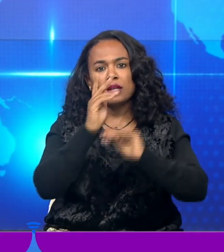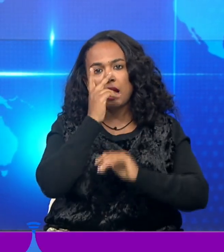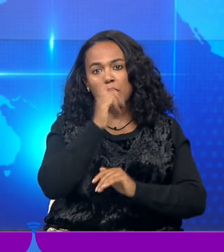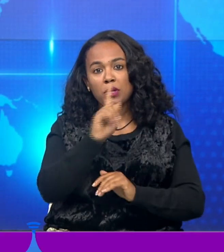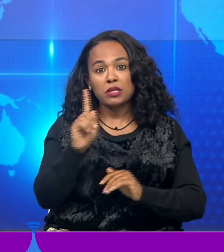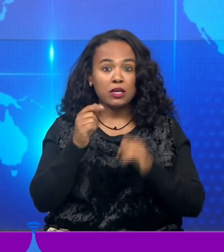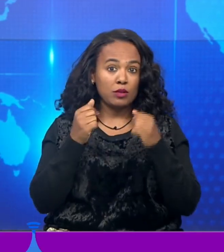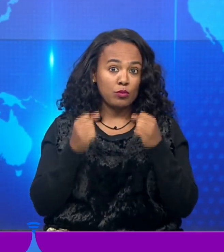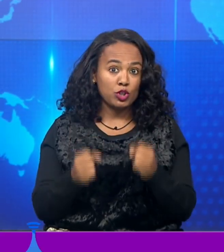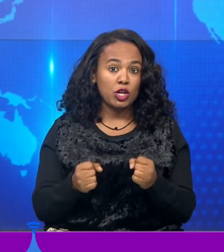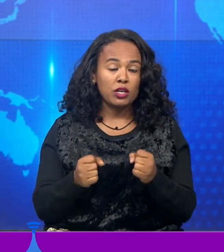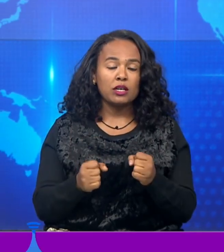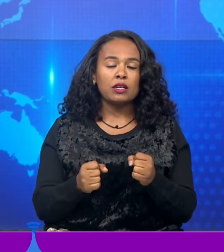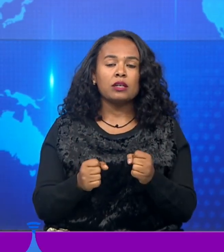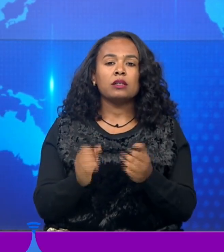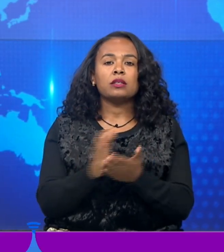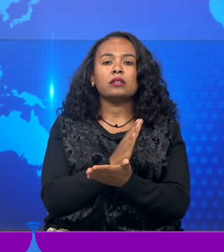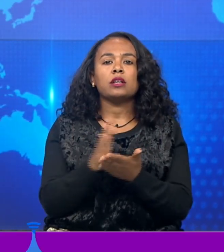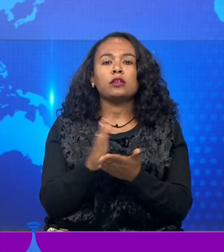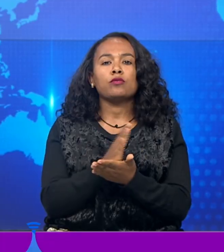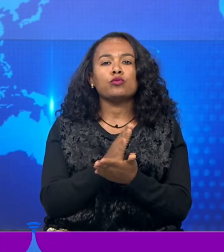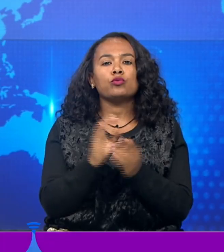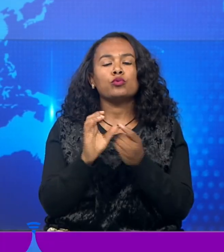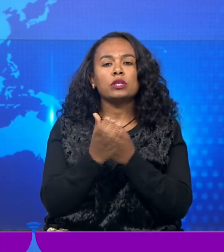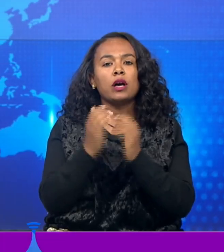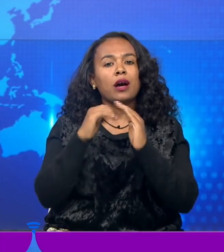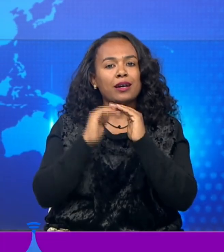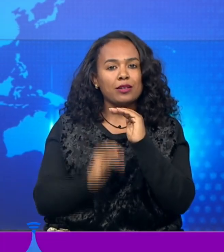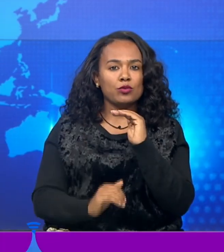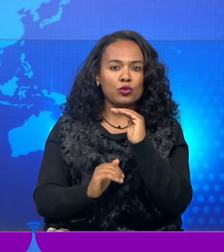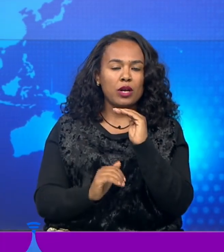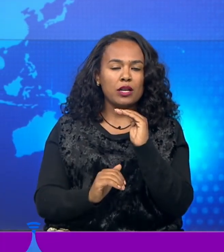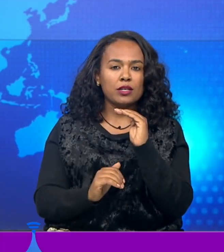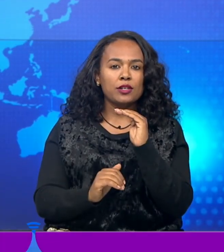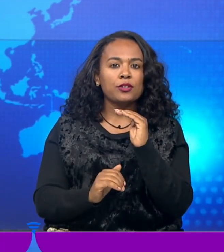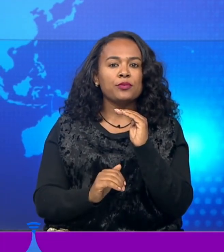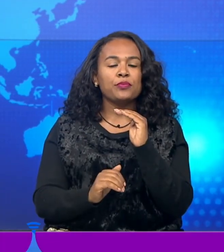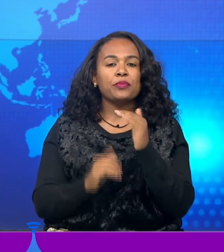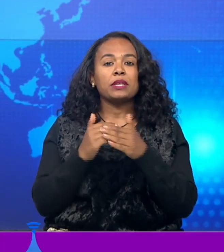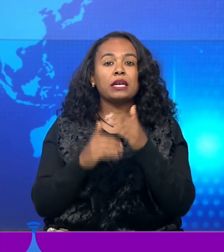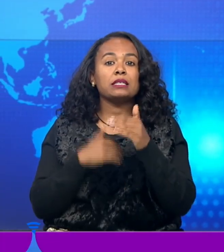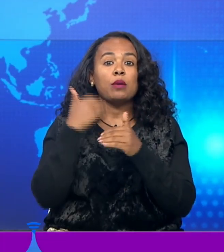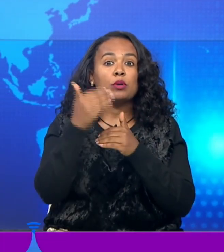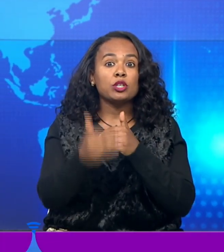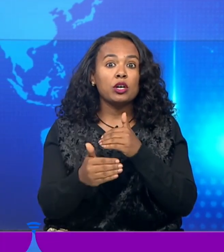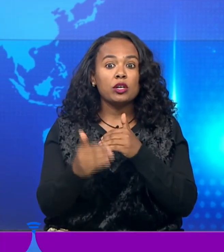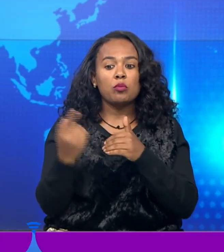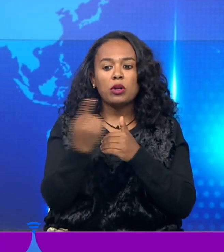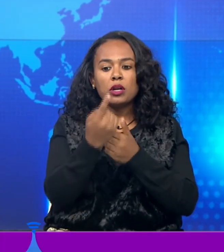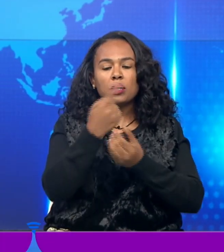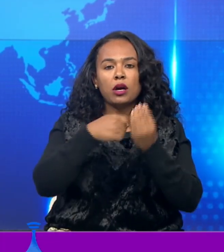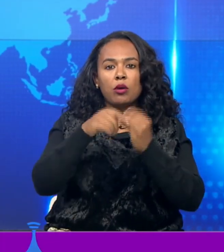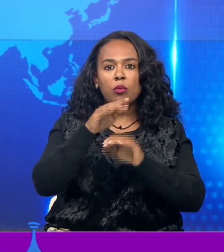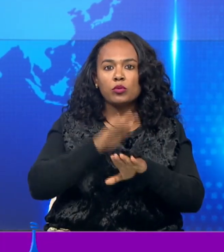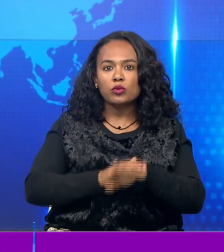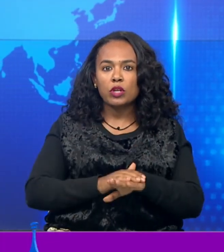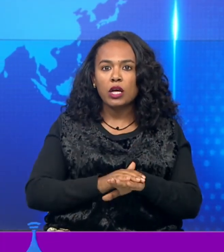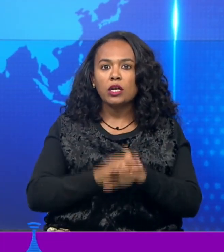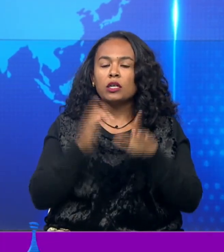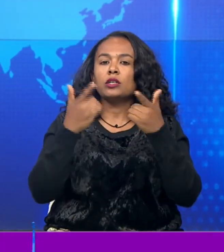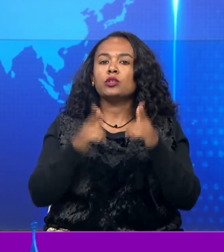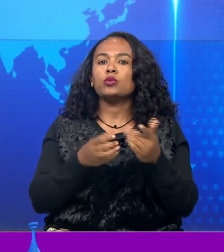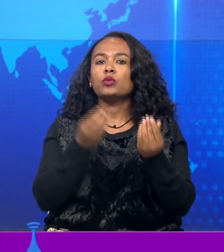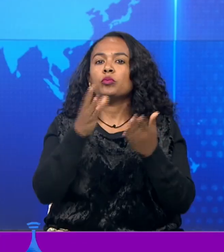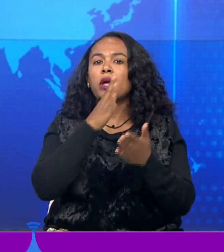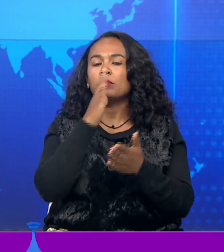መቻል ተሳታፊውን ሁኔታ ቀንሶታል። ከዛ ባሻገር ደግሞ አንዳንድ አካባቢ ላይ እድሉንም ያለማስጠት